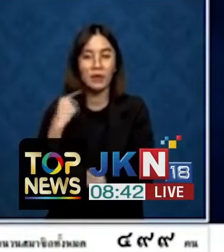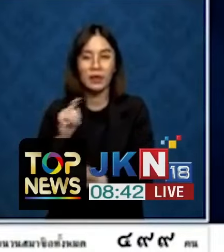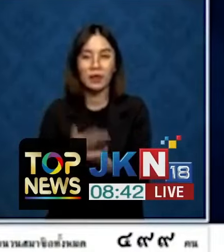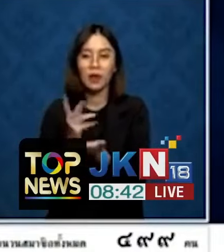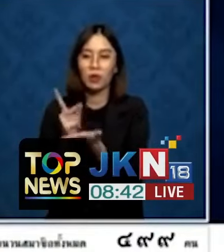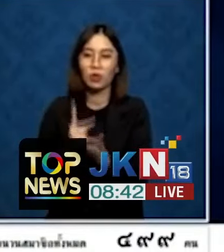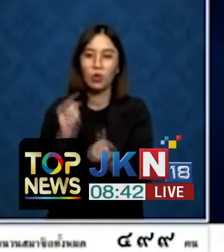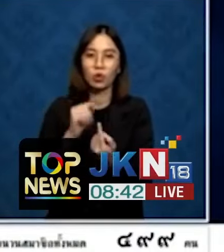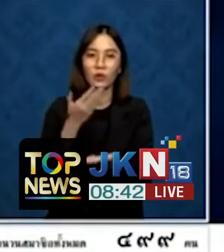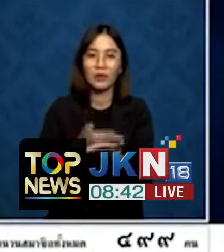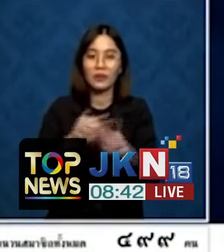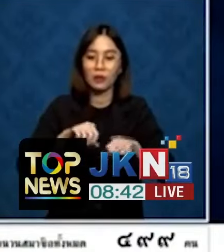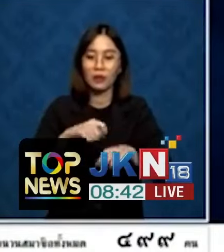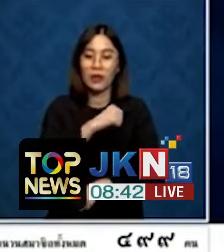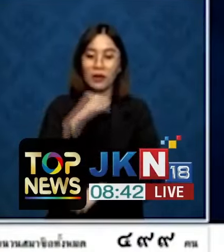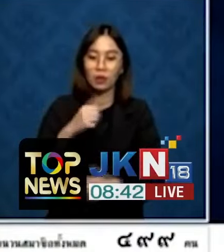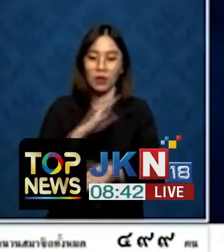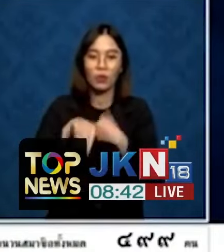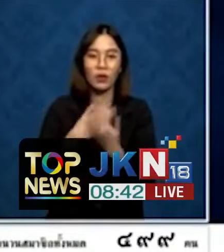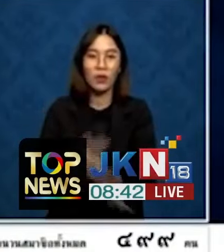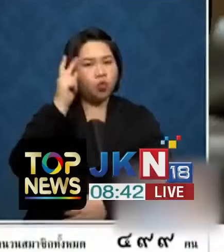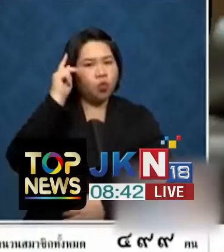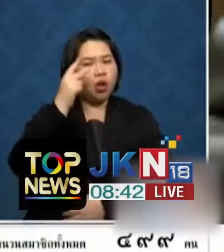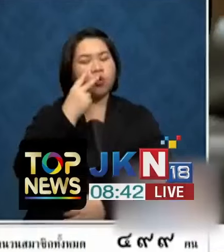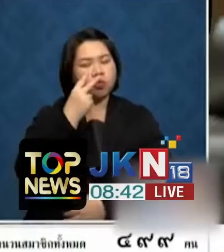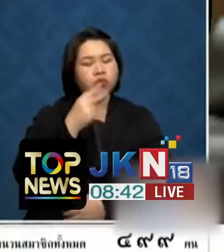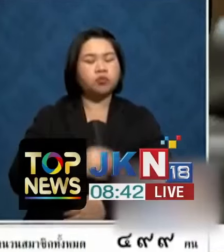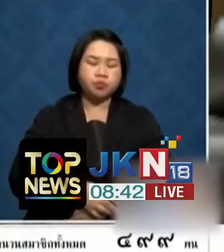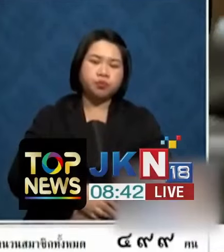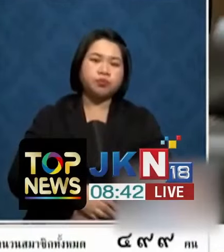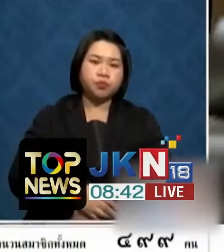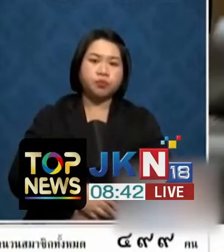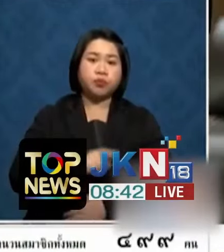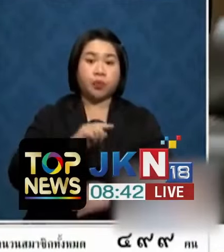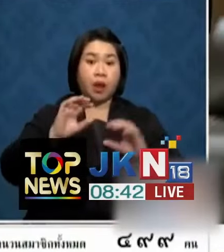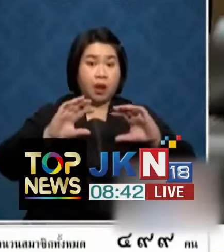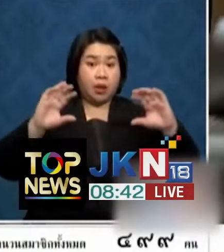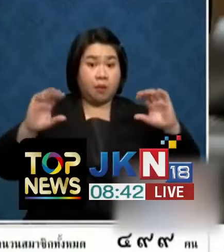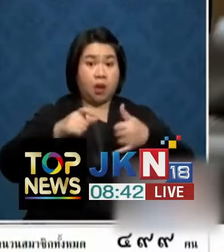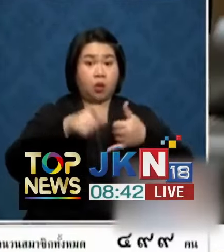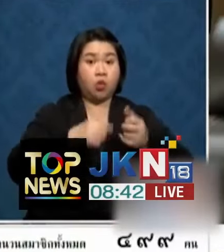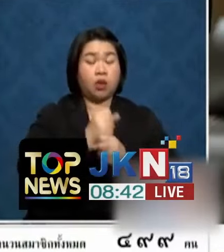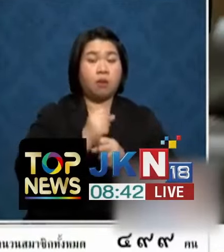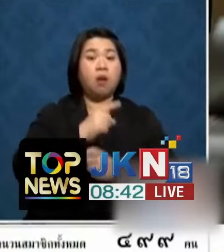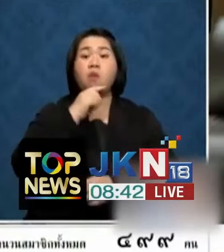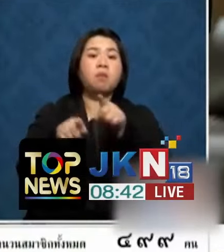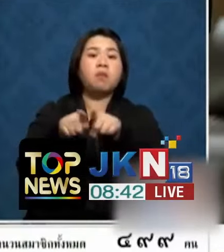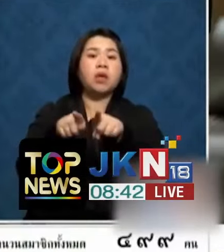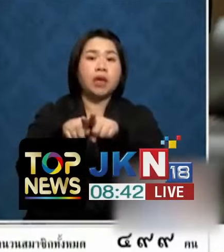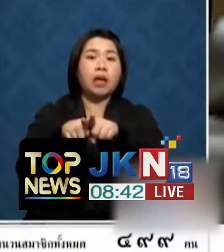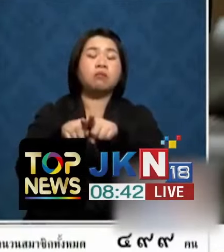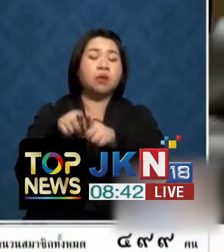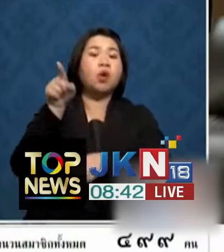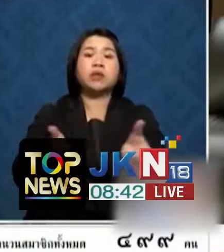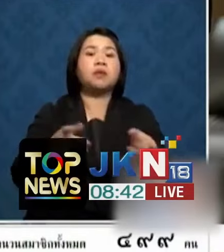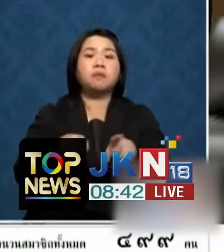ทธิ์จากประชาธิปัตย์อภิปรายว่าการเสนอร่างพระราชบัญญัติงบประมาณรายจ่ายประจำปี67เพิ่มเติมเข้ามาสาระสำ